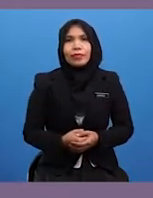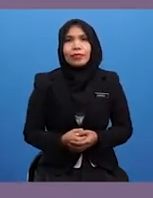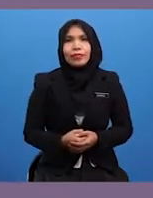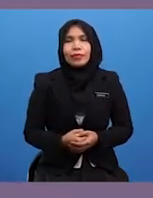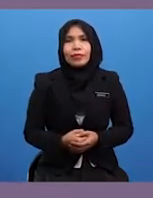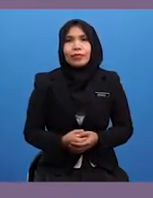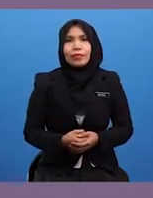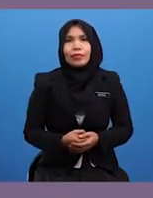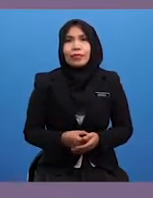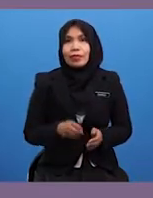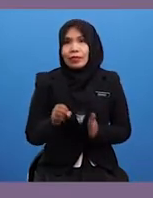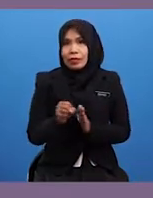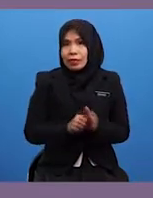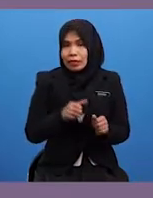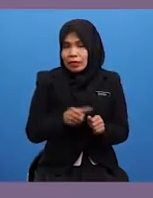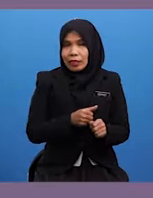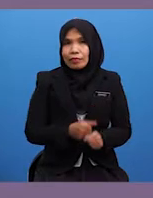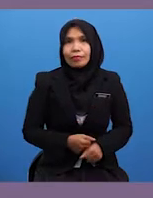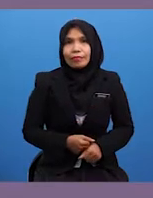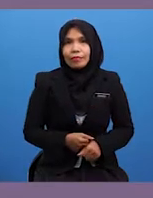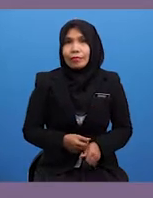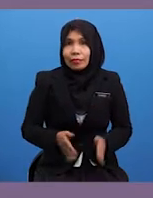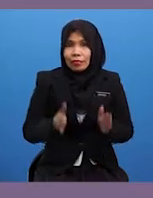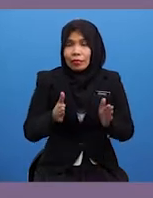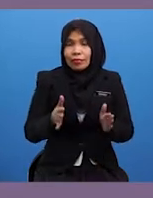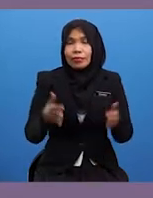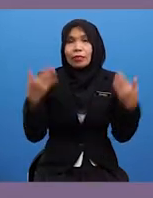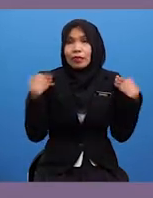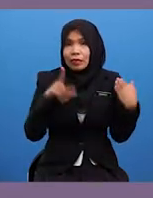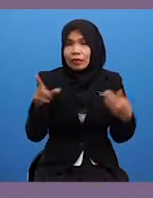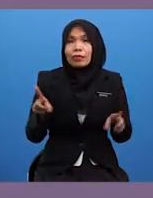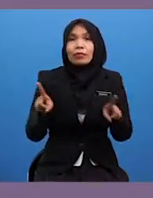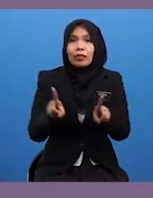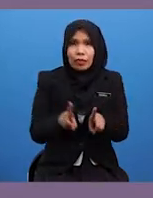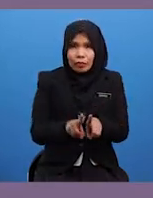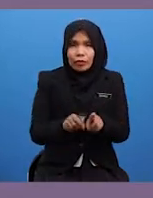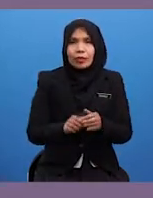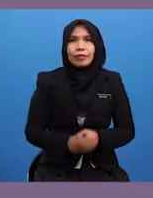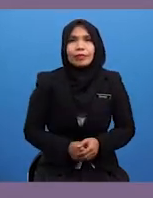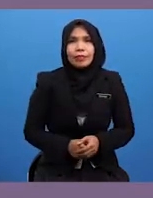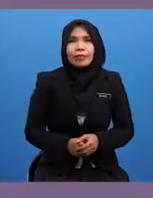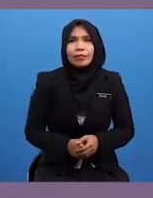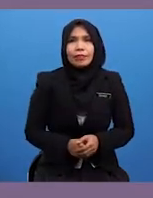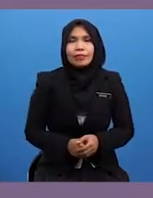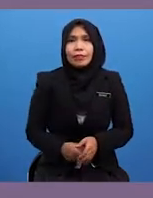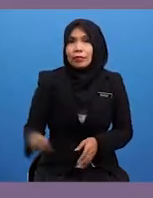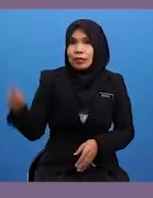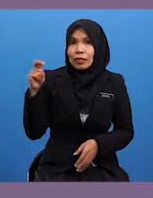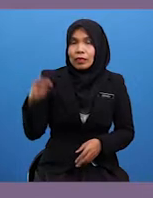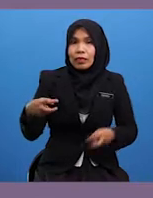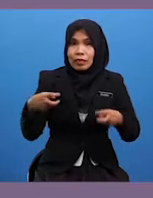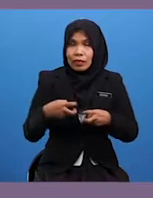sama bagi litar selari. Manakala tenaga elektrik perlu dikongsi semua